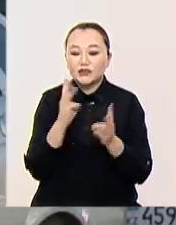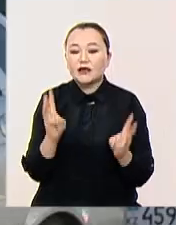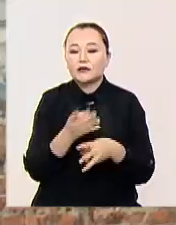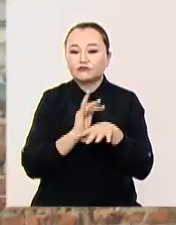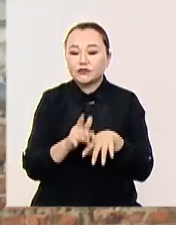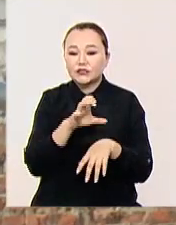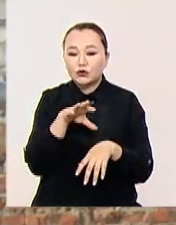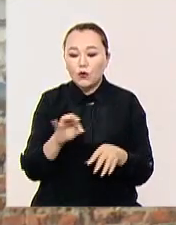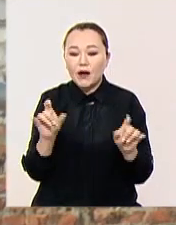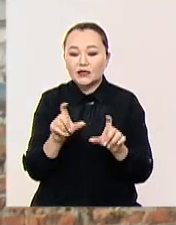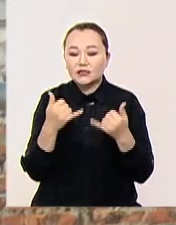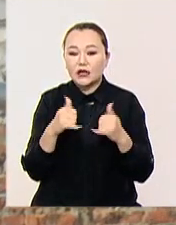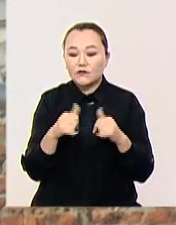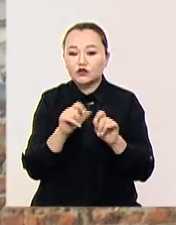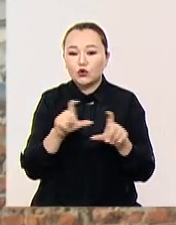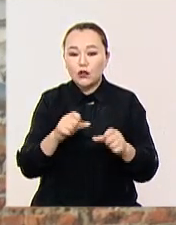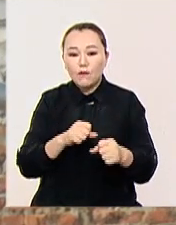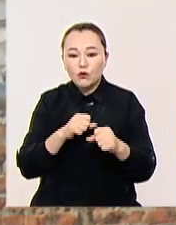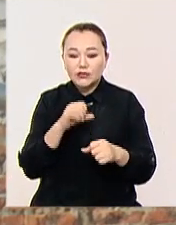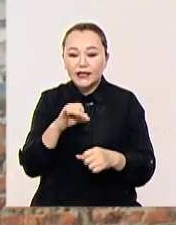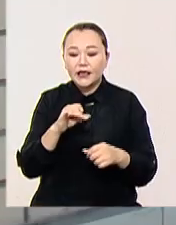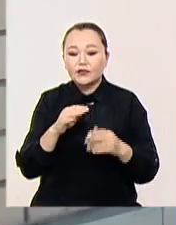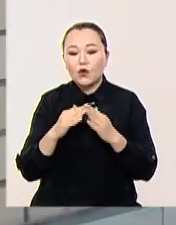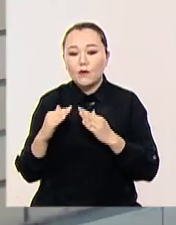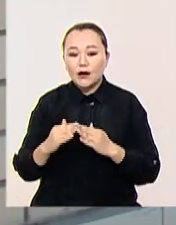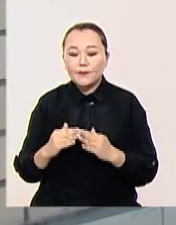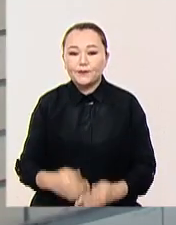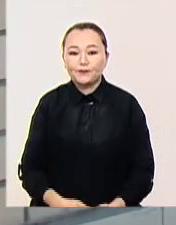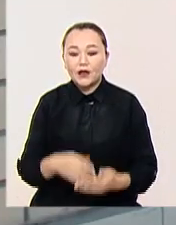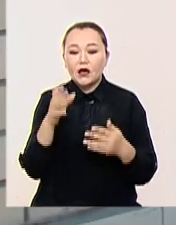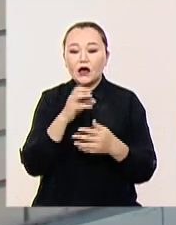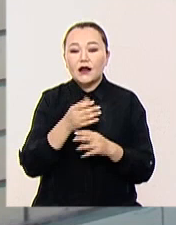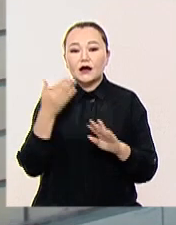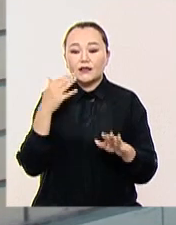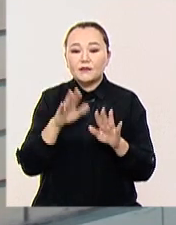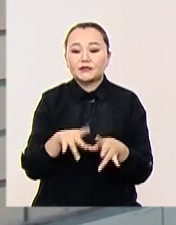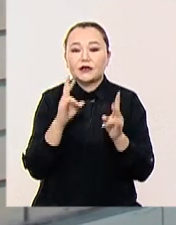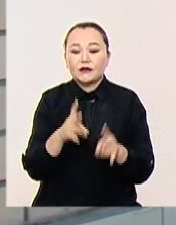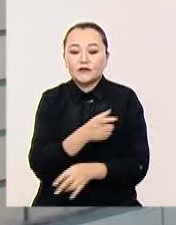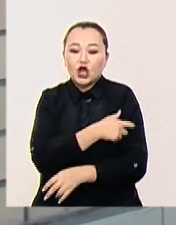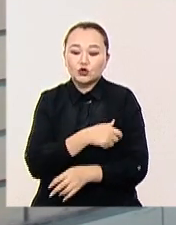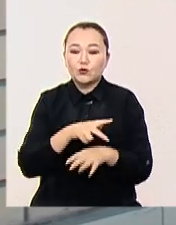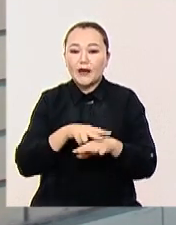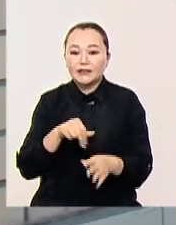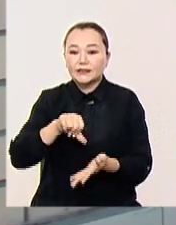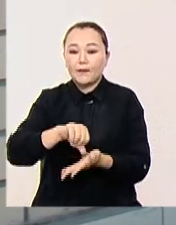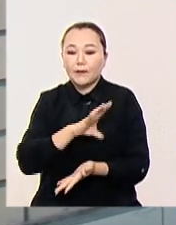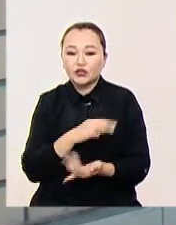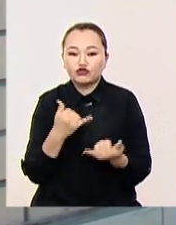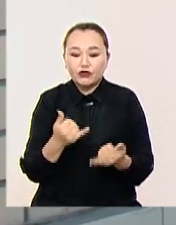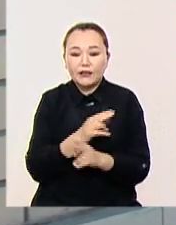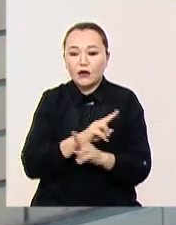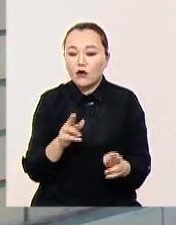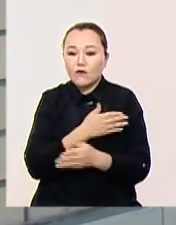СТО, магазины, столовая, школа бокса и жилые дома. Ранее на месте трагедии дежурили сотрудники полиции. Сейчас